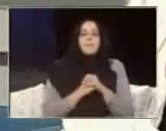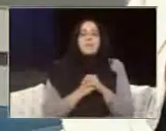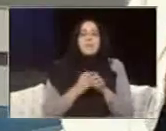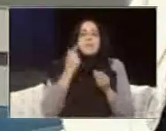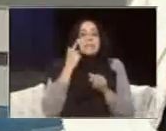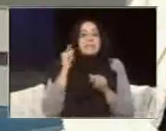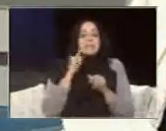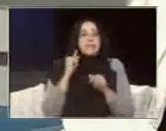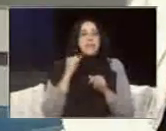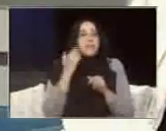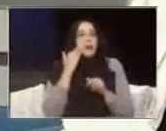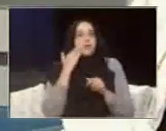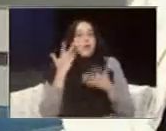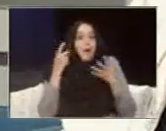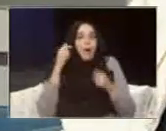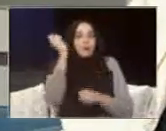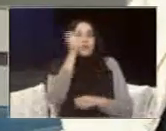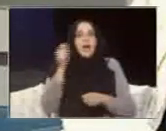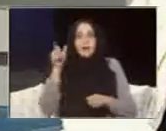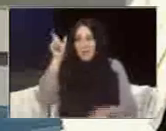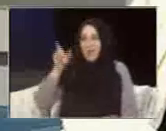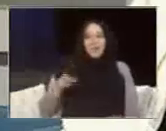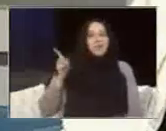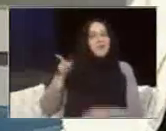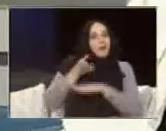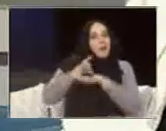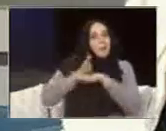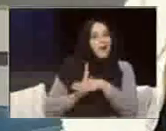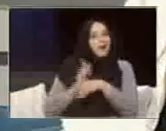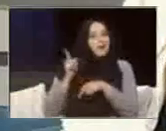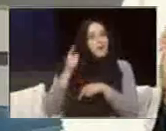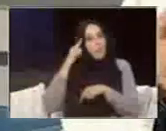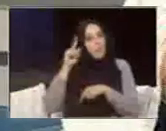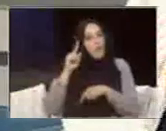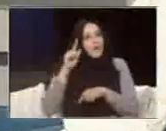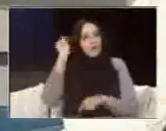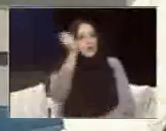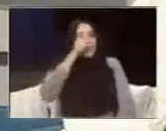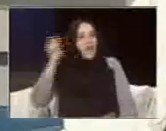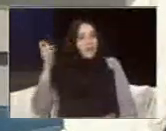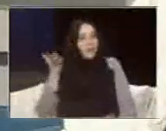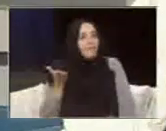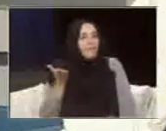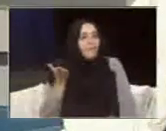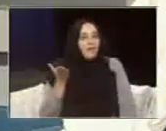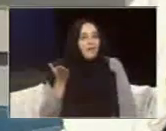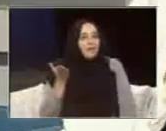تقرر جهاد يكون هذا الإنسان جاهزا ليجاهد،